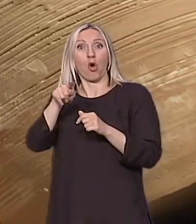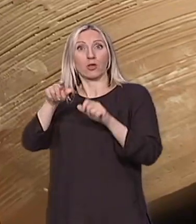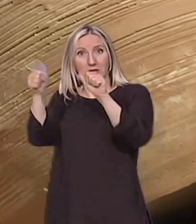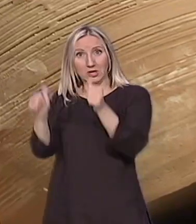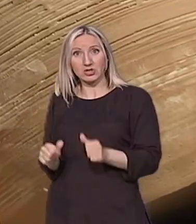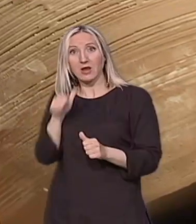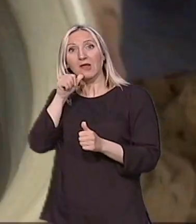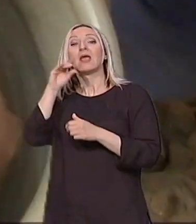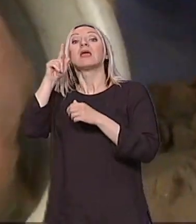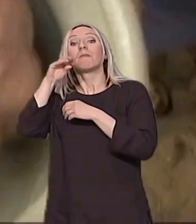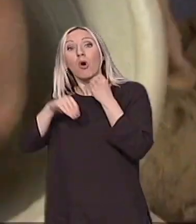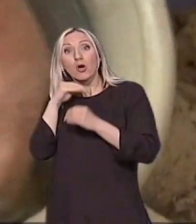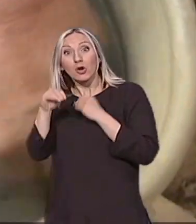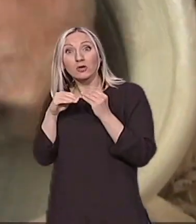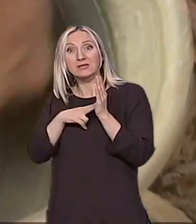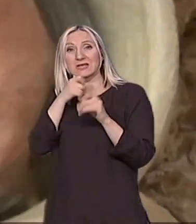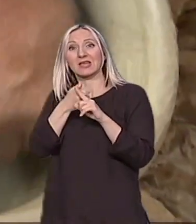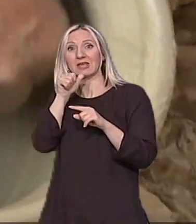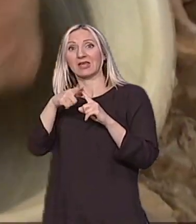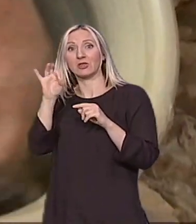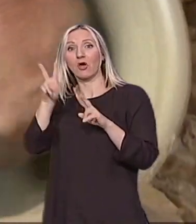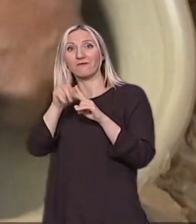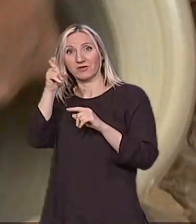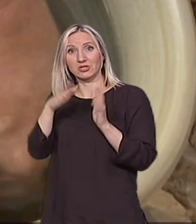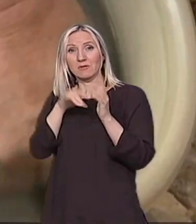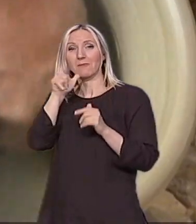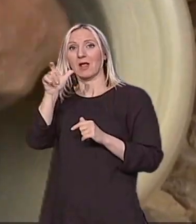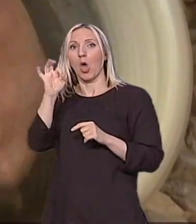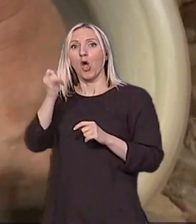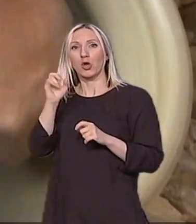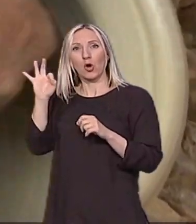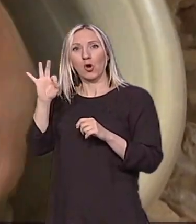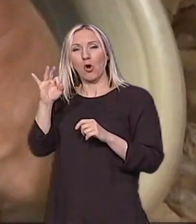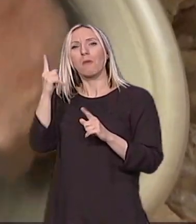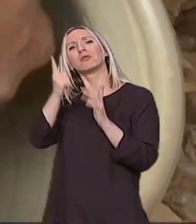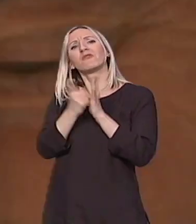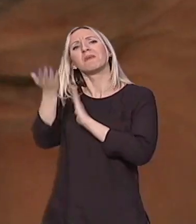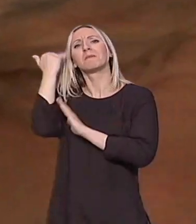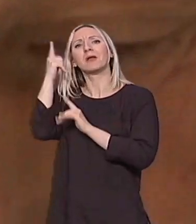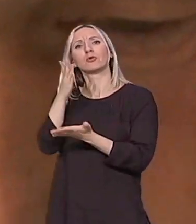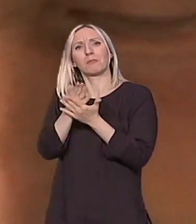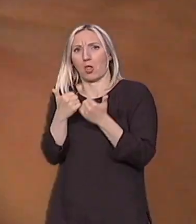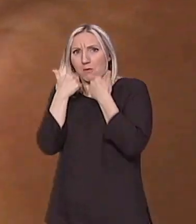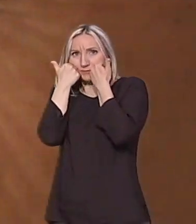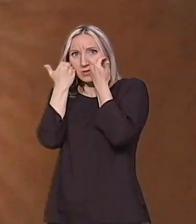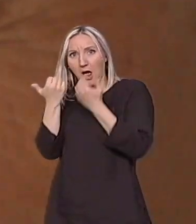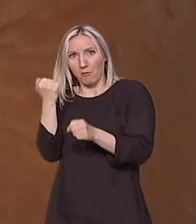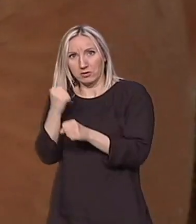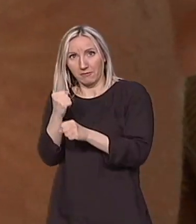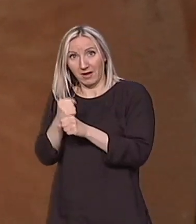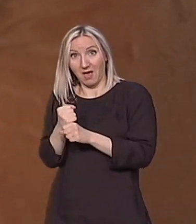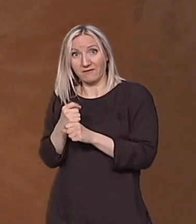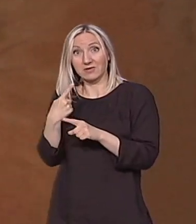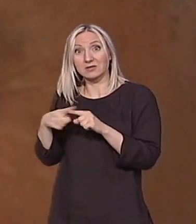Milojka Nikitovića. Jedno vreme ovo je bilo posto sramotno raditi. Znate. Jer su nas u